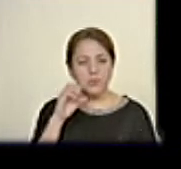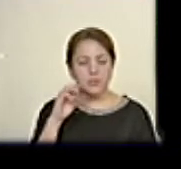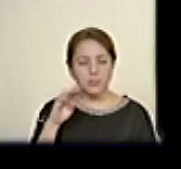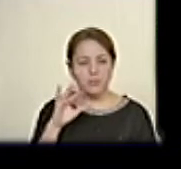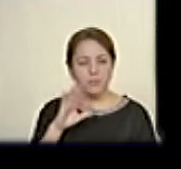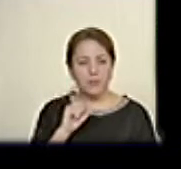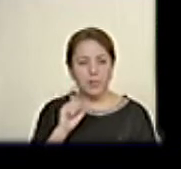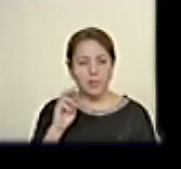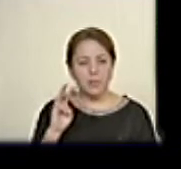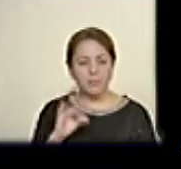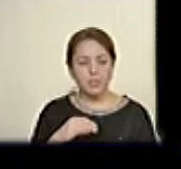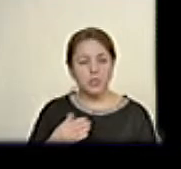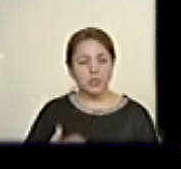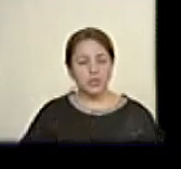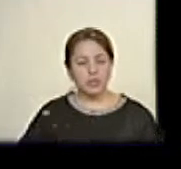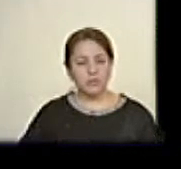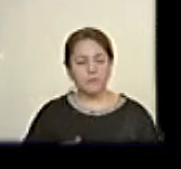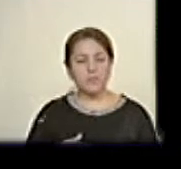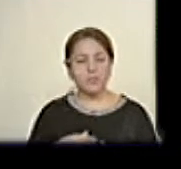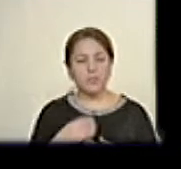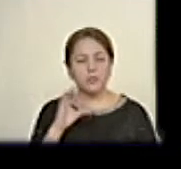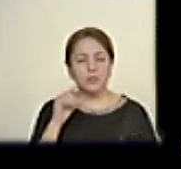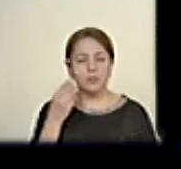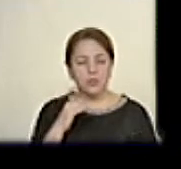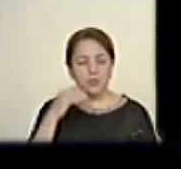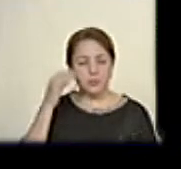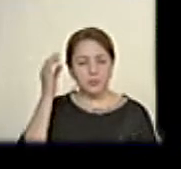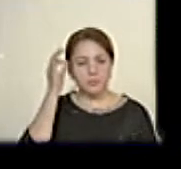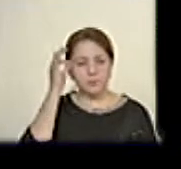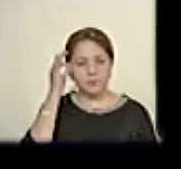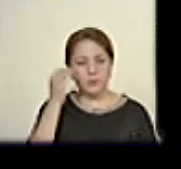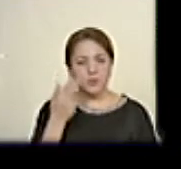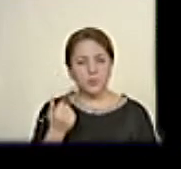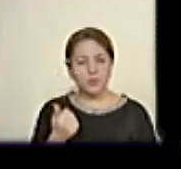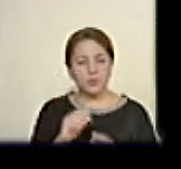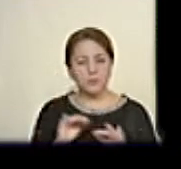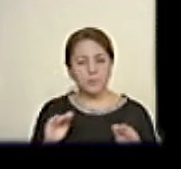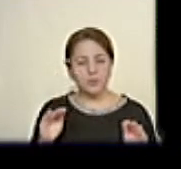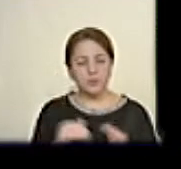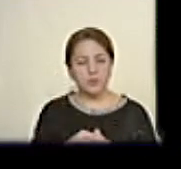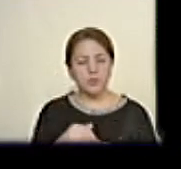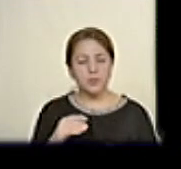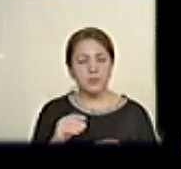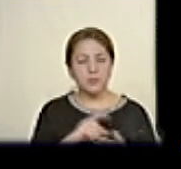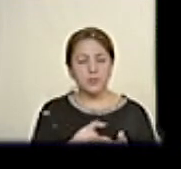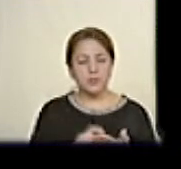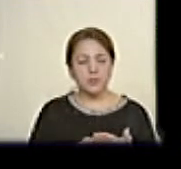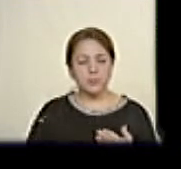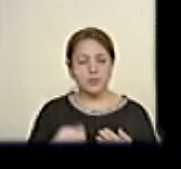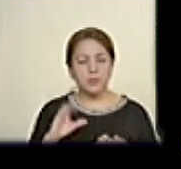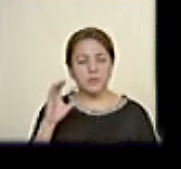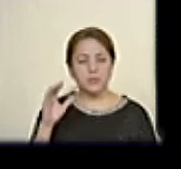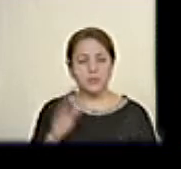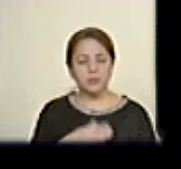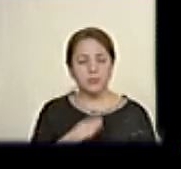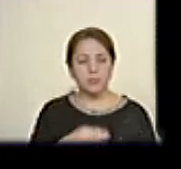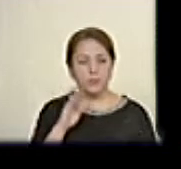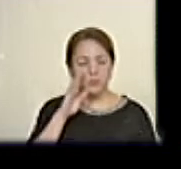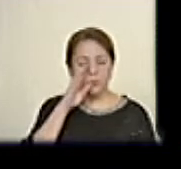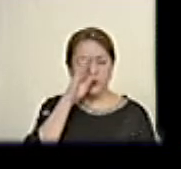существ. Вспомнили, да, ребята? В стихотворении «С добрым утром» Сергея Александровича